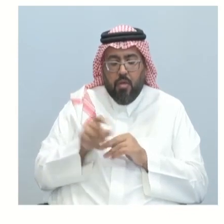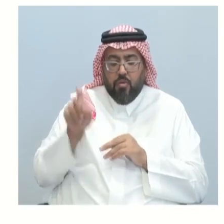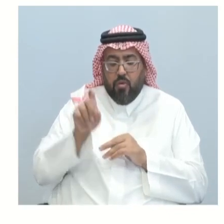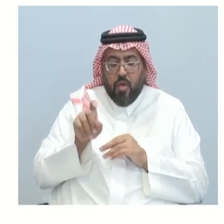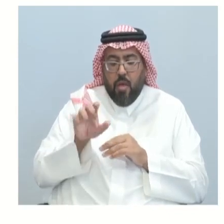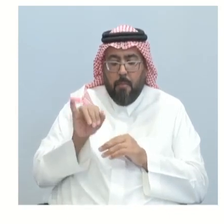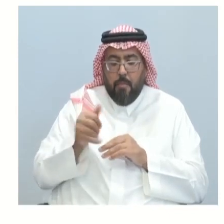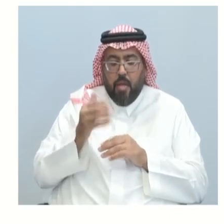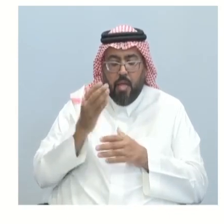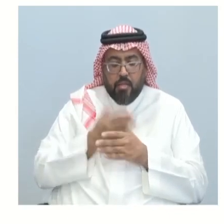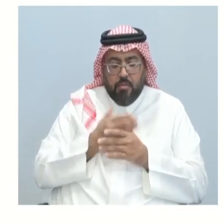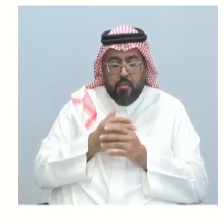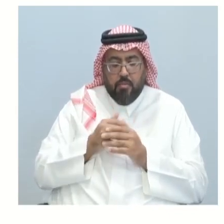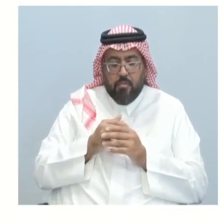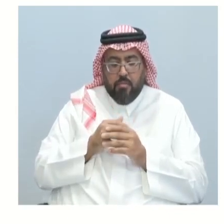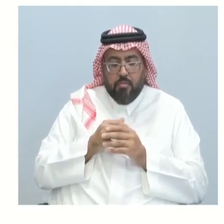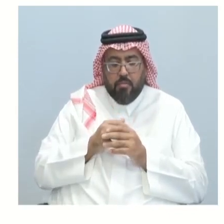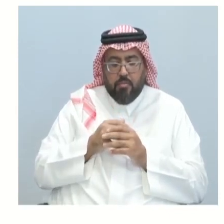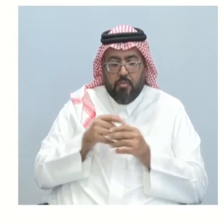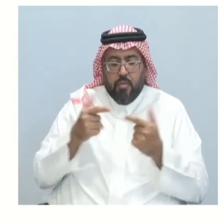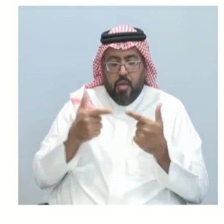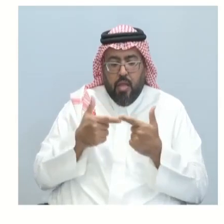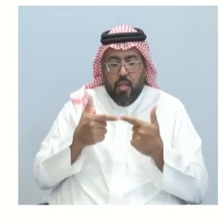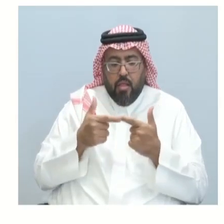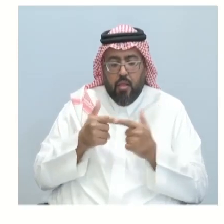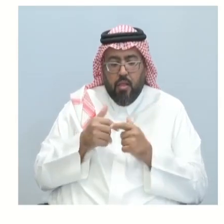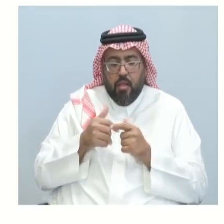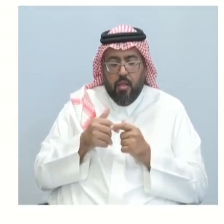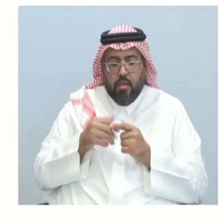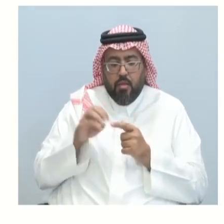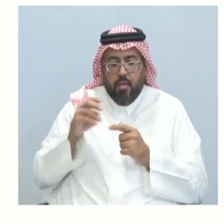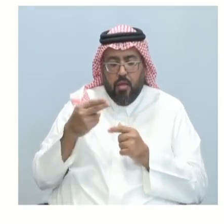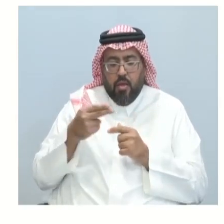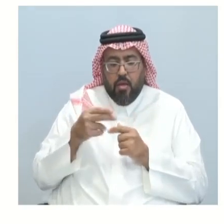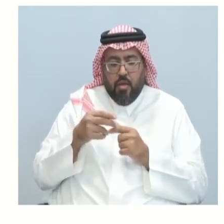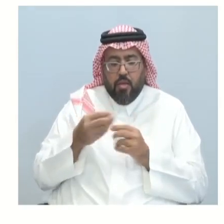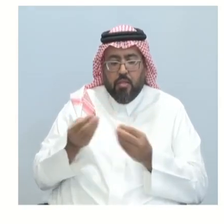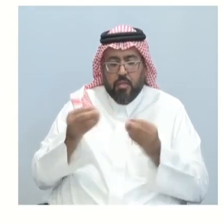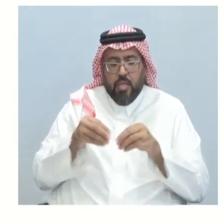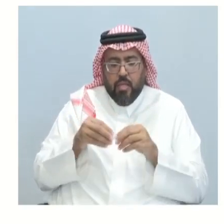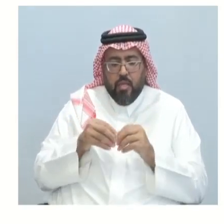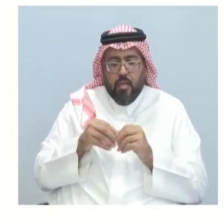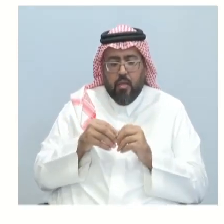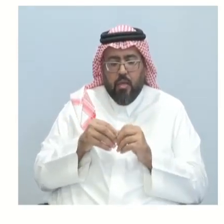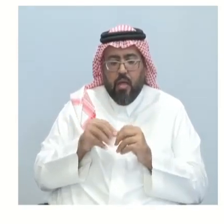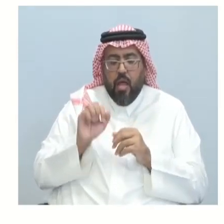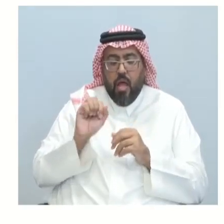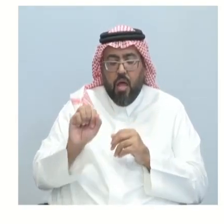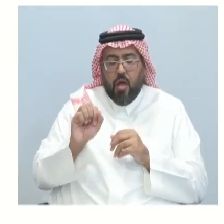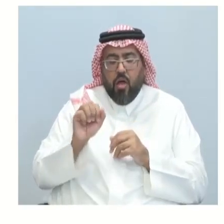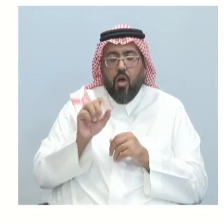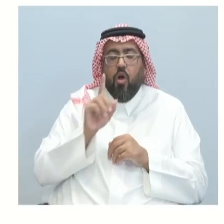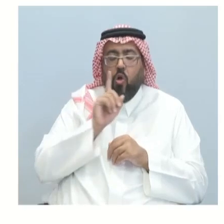ما السبب الذي جعل الزياده في